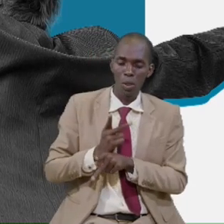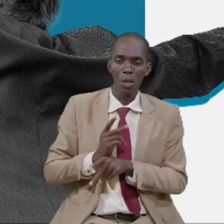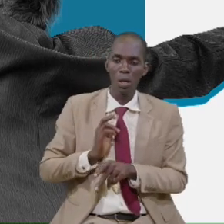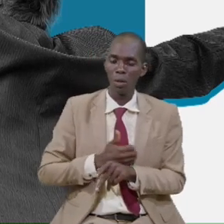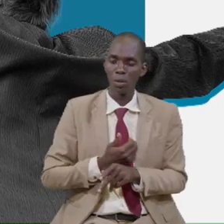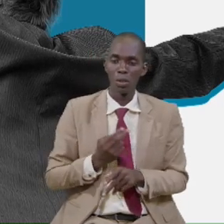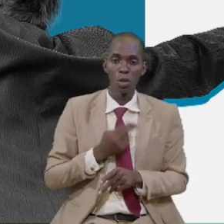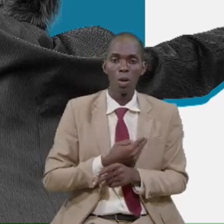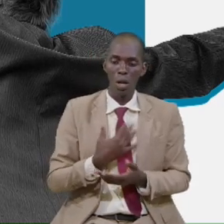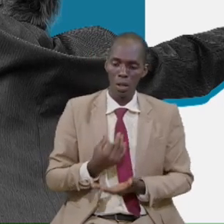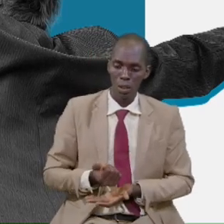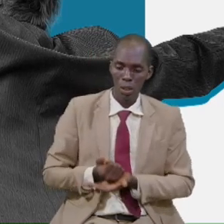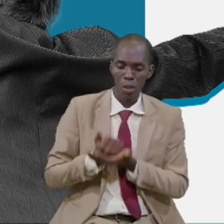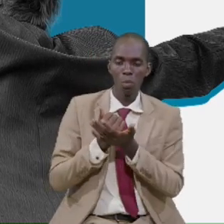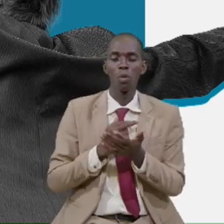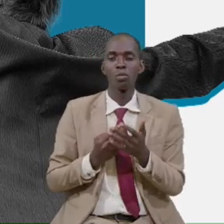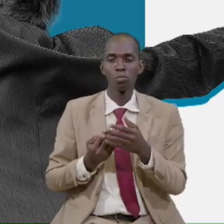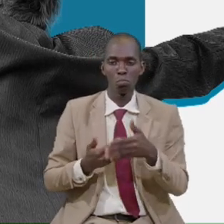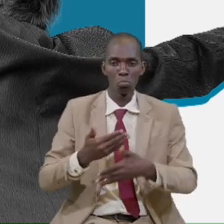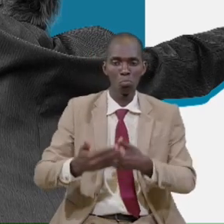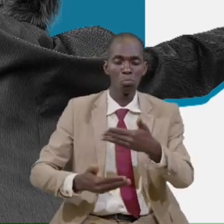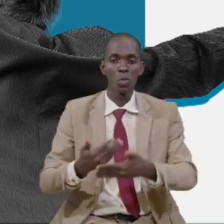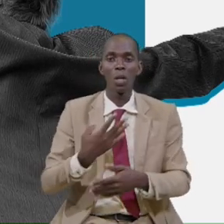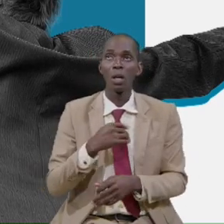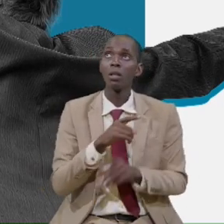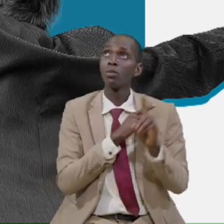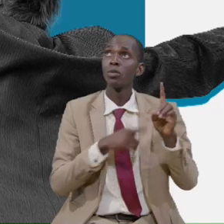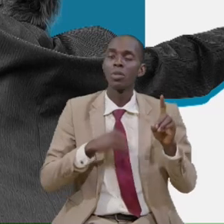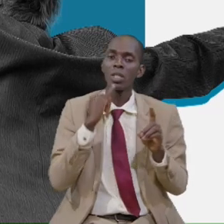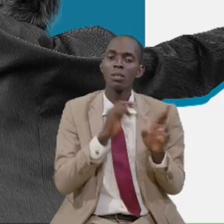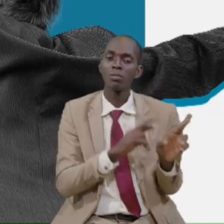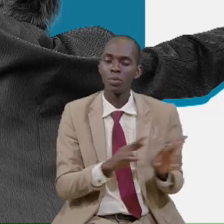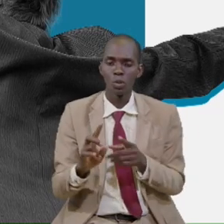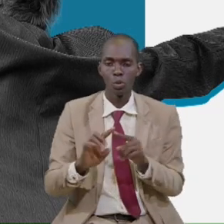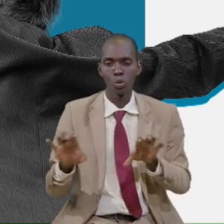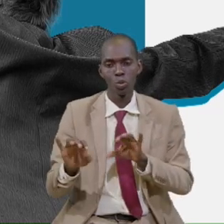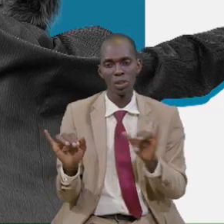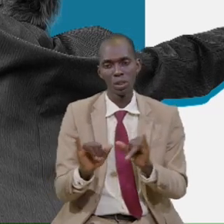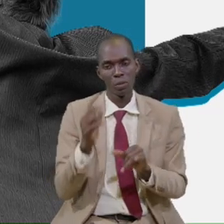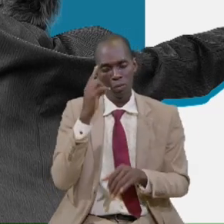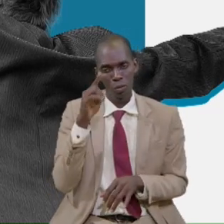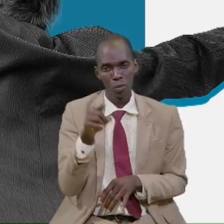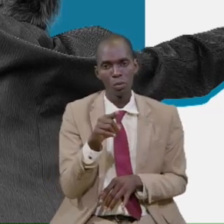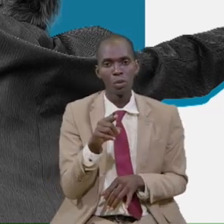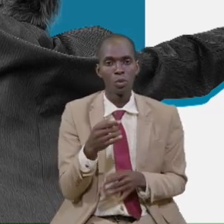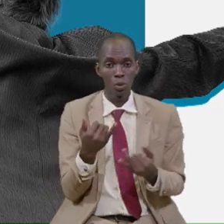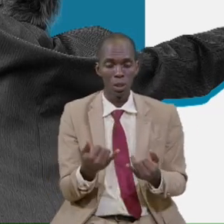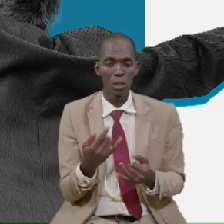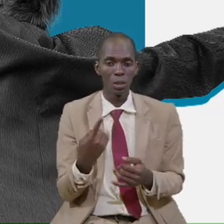nous a gardés avec sa grâce. Et Dieu veut faire la même chose pour vous. Conseiller,